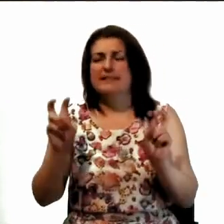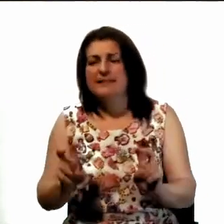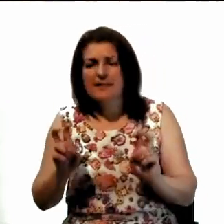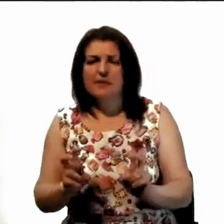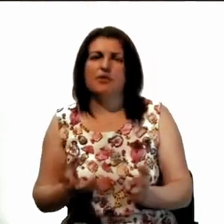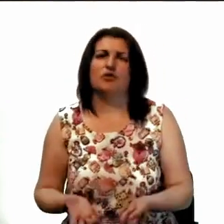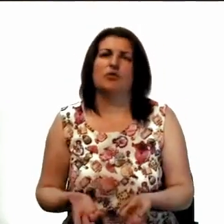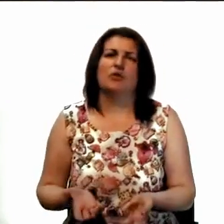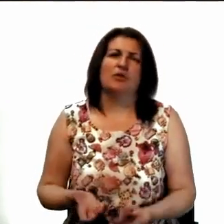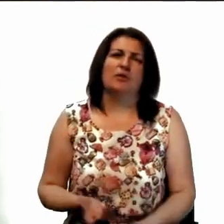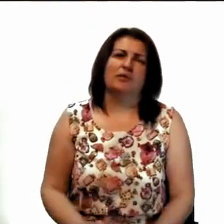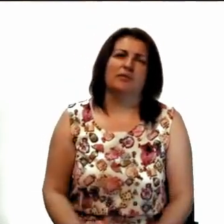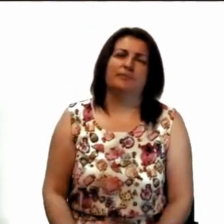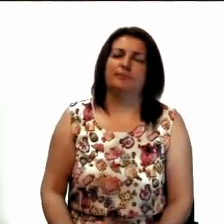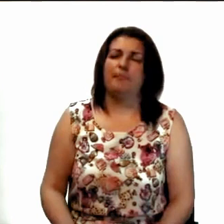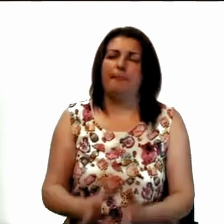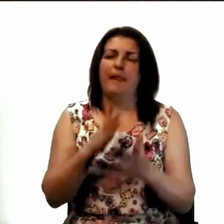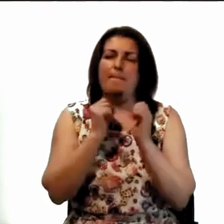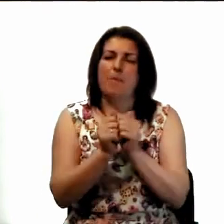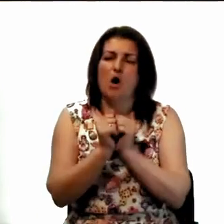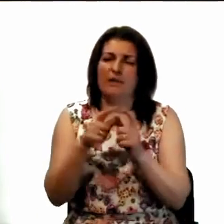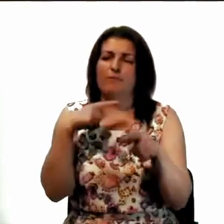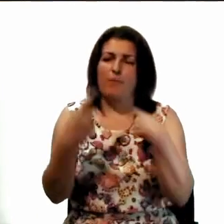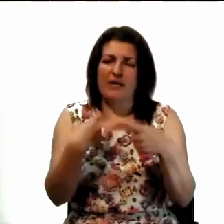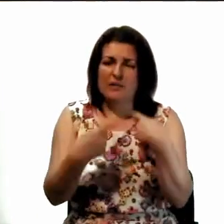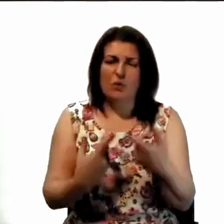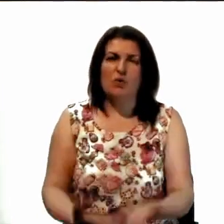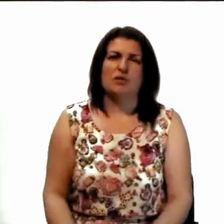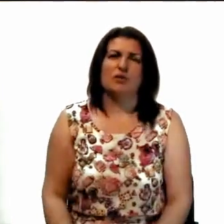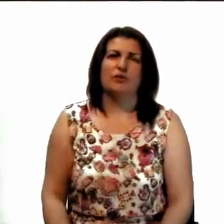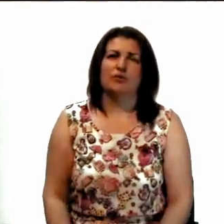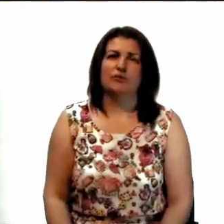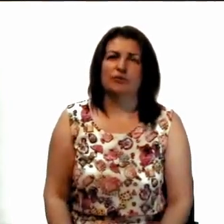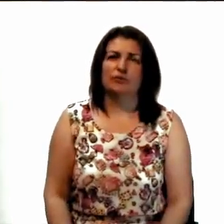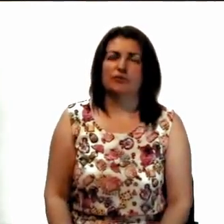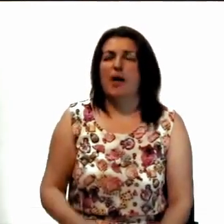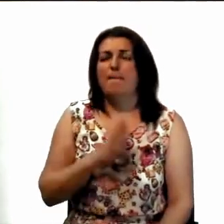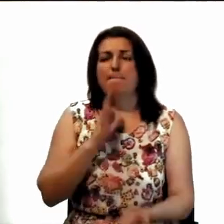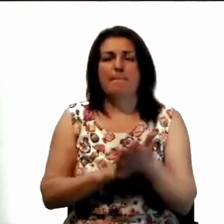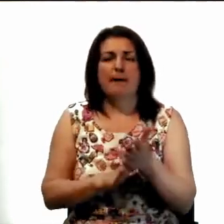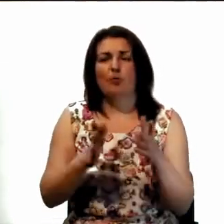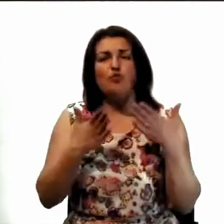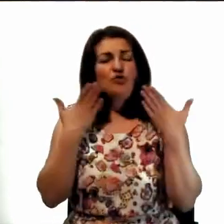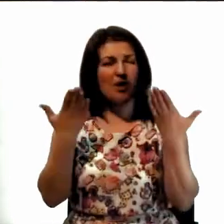сидишь, молитву произносишь, Библию